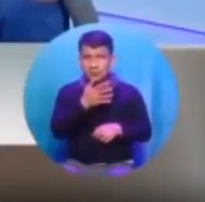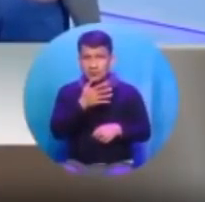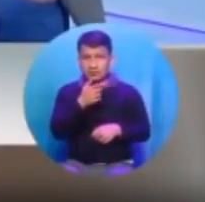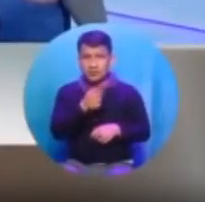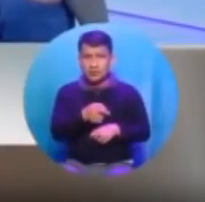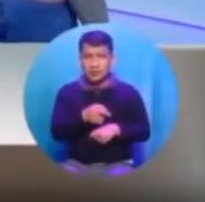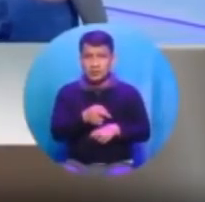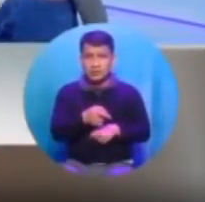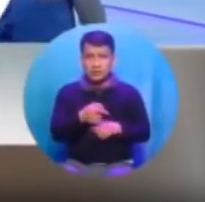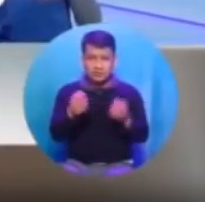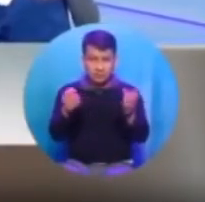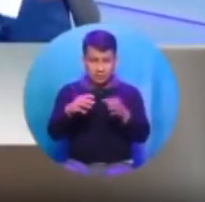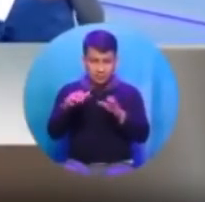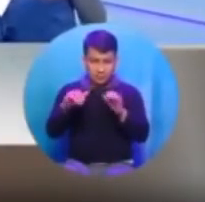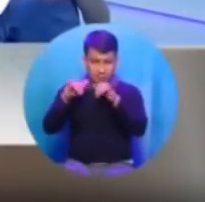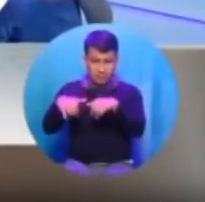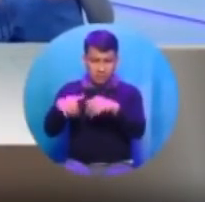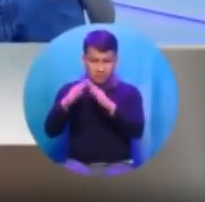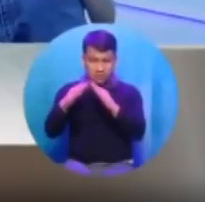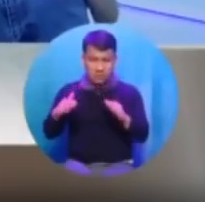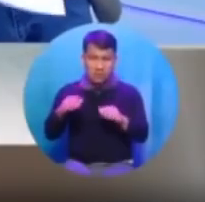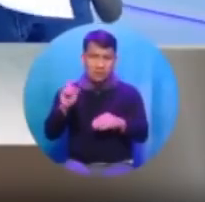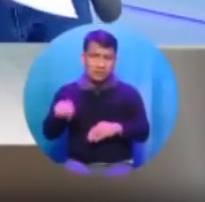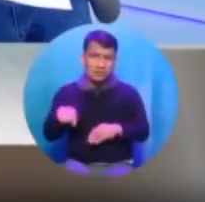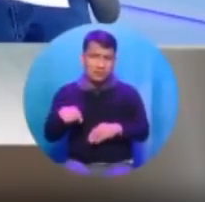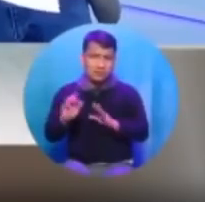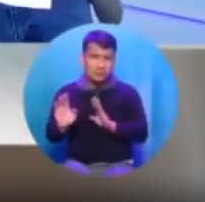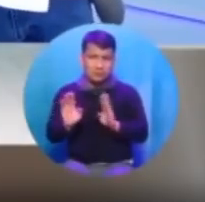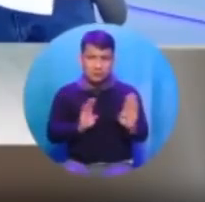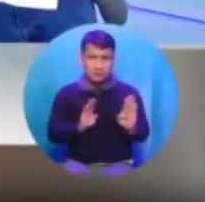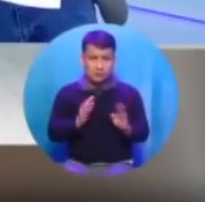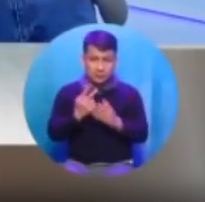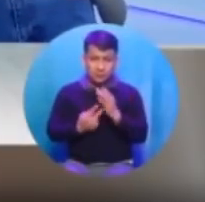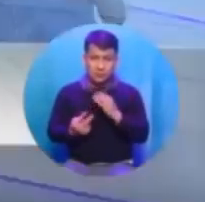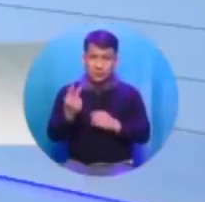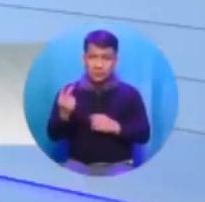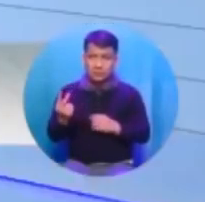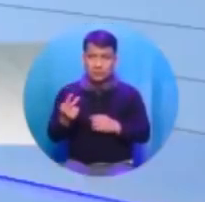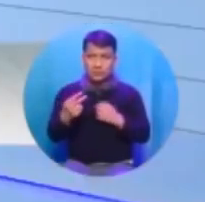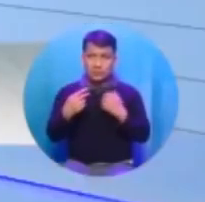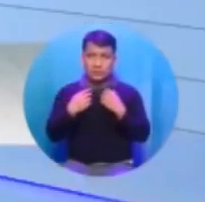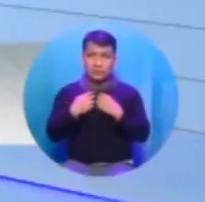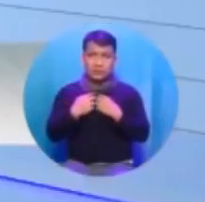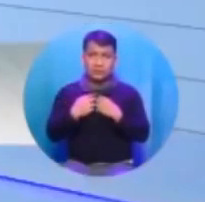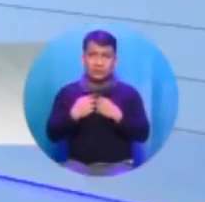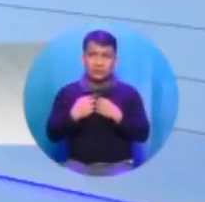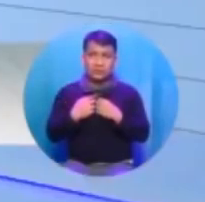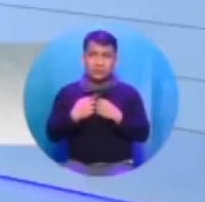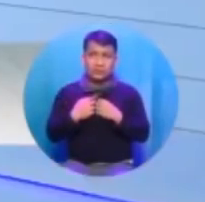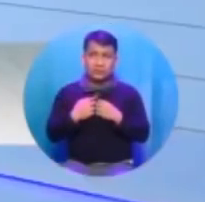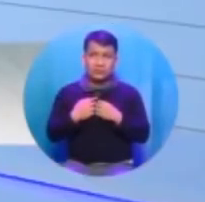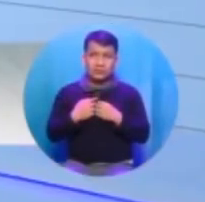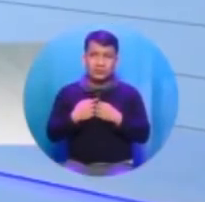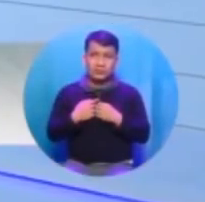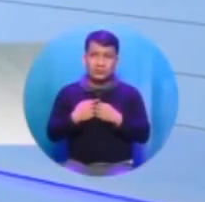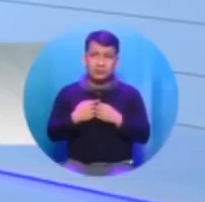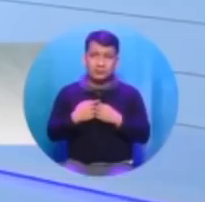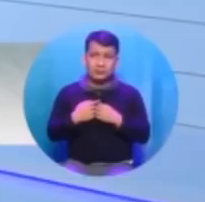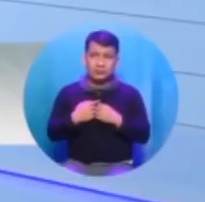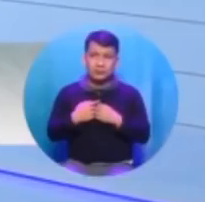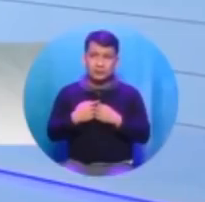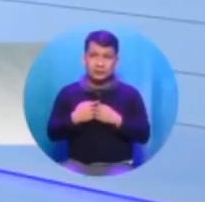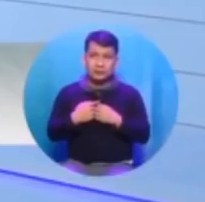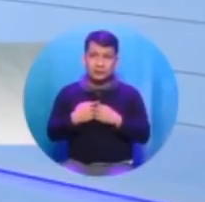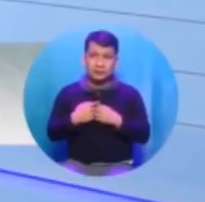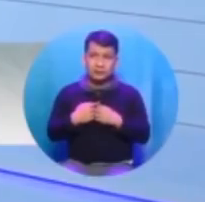at nakisuklob kayo, dapat mag-behave kayong dalawang. Sila po, Anjanette, sila po ang nakisuklob sa amin, sila